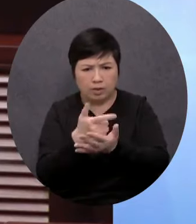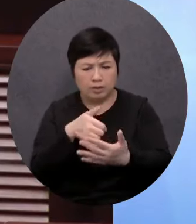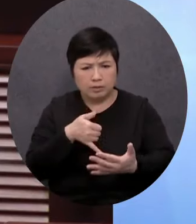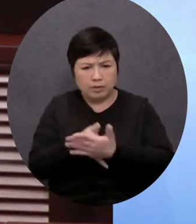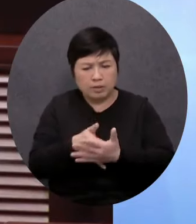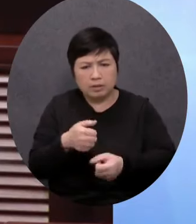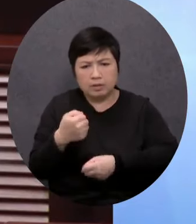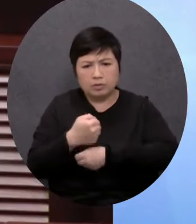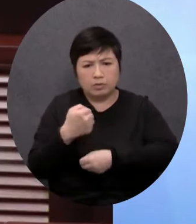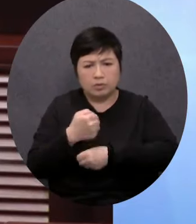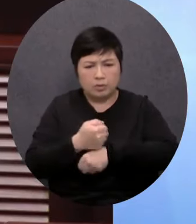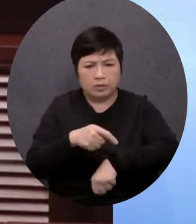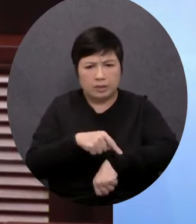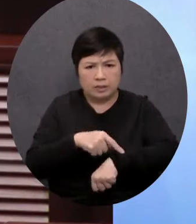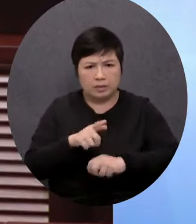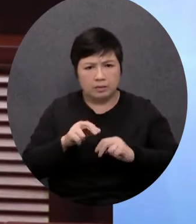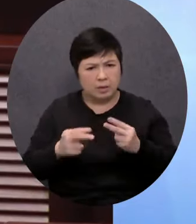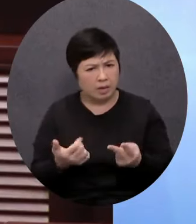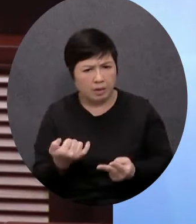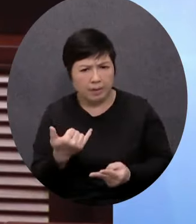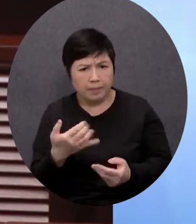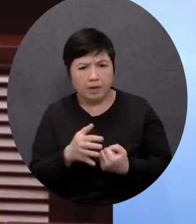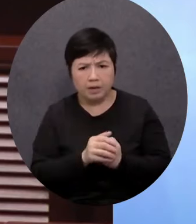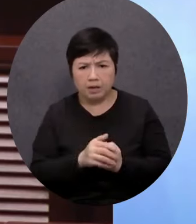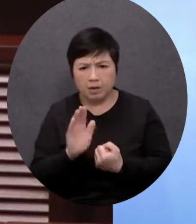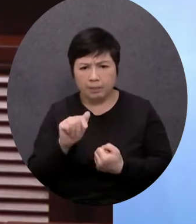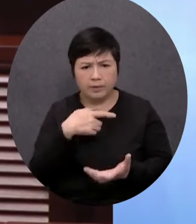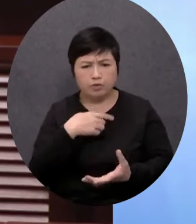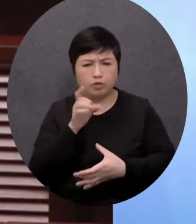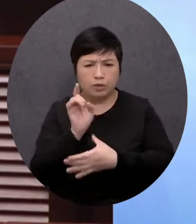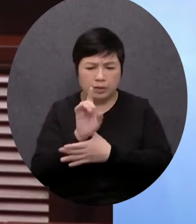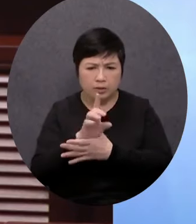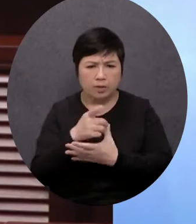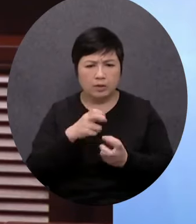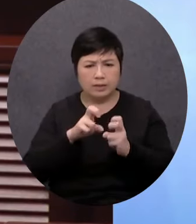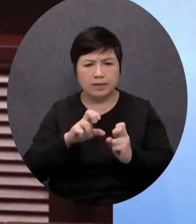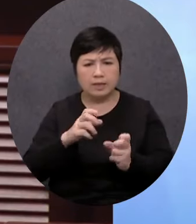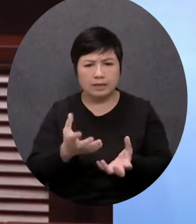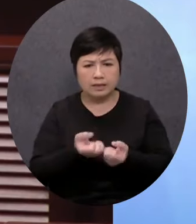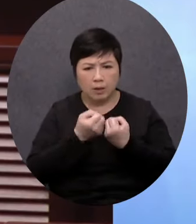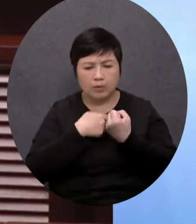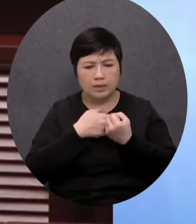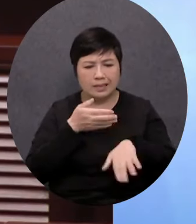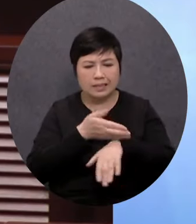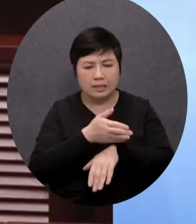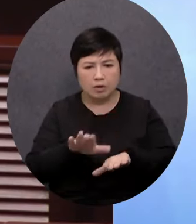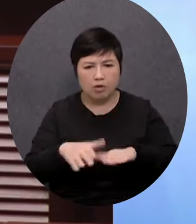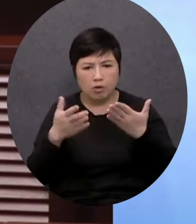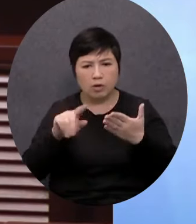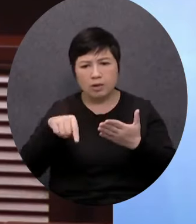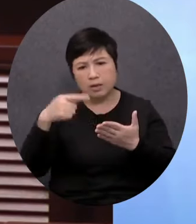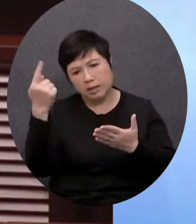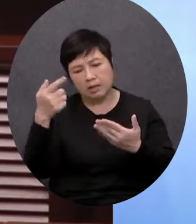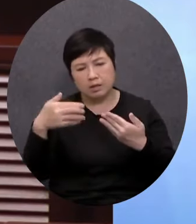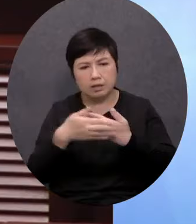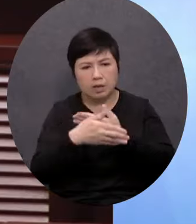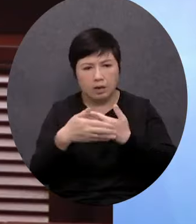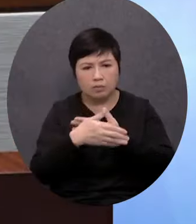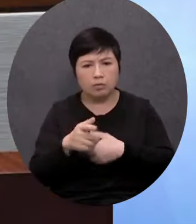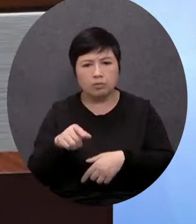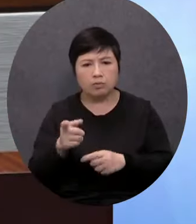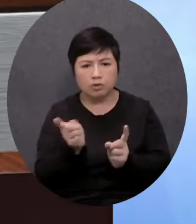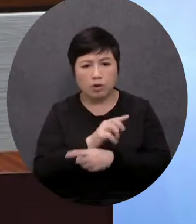你即係施工嗰個時間同進度咧？咁係咪可以即係早啲收車，遲啲開車，用第二啲嘅交通工具去取代